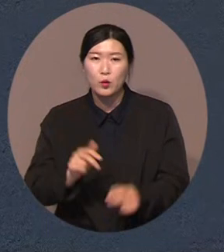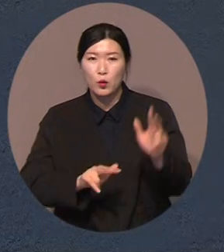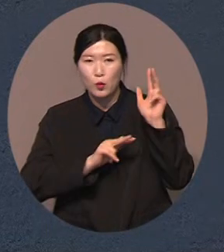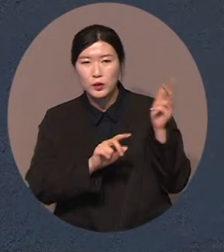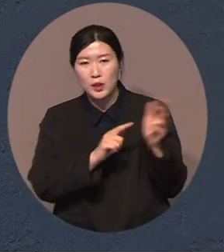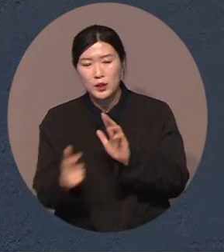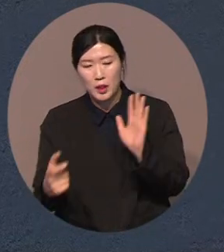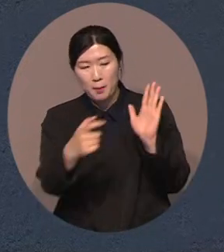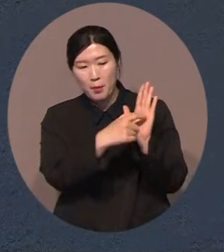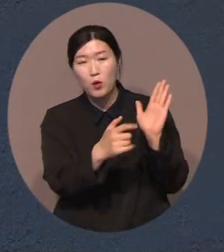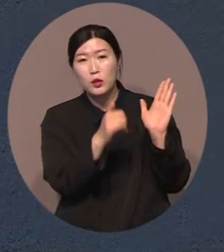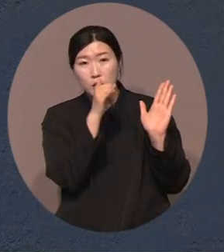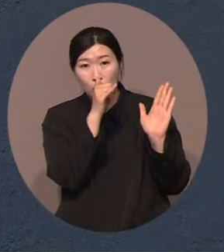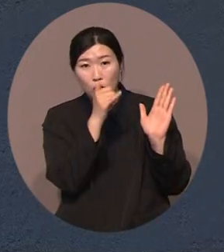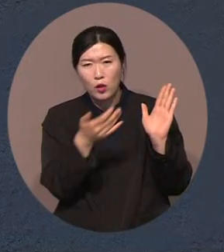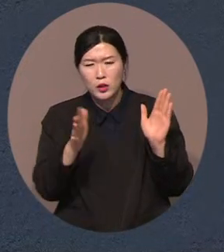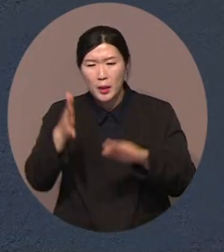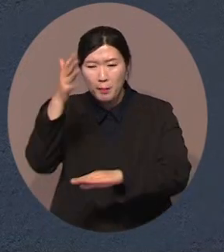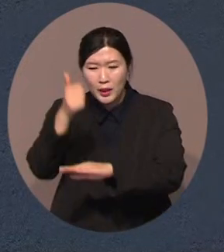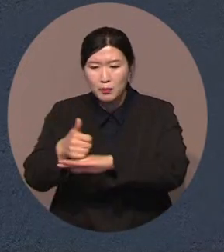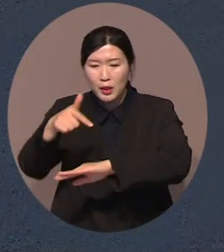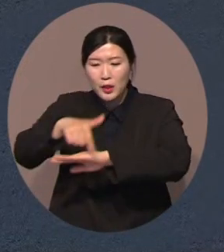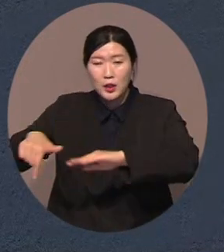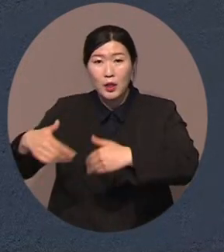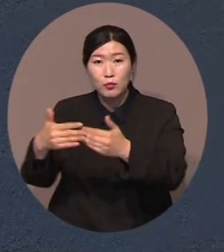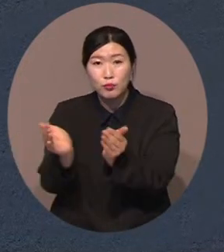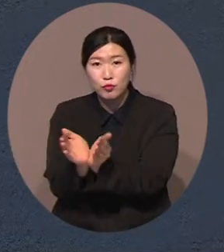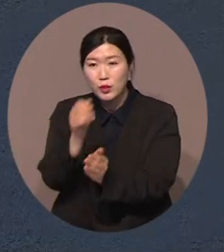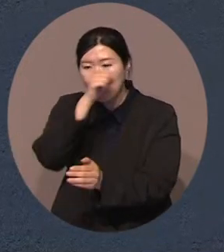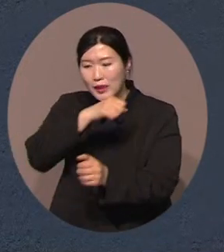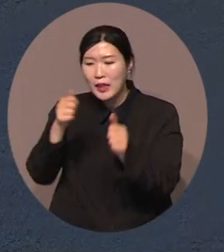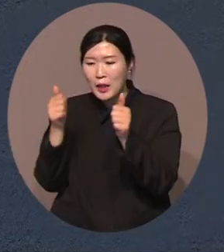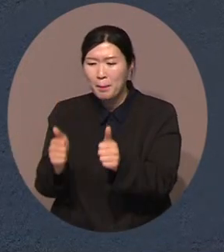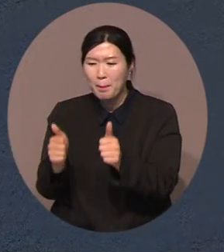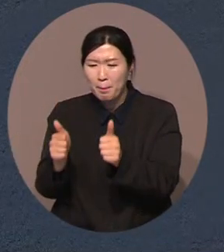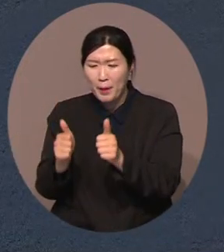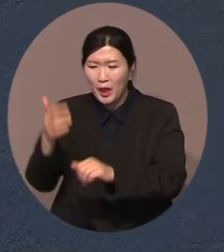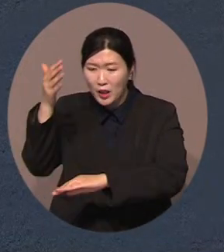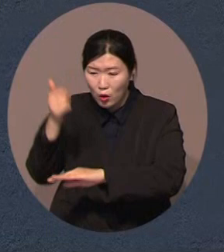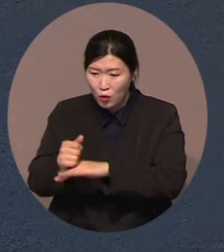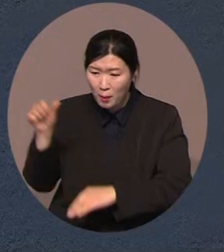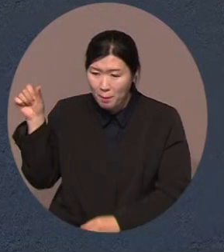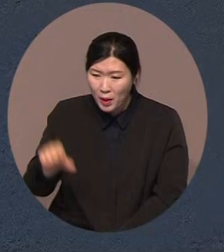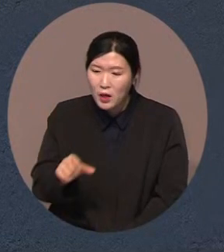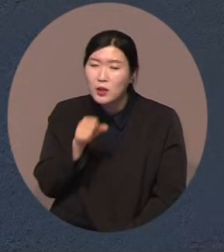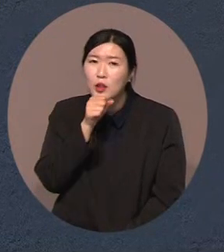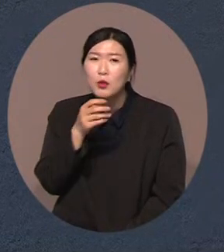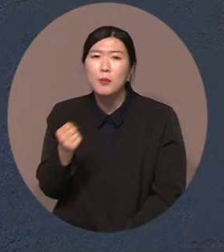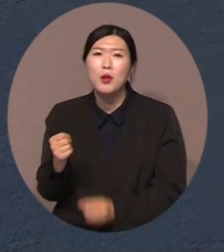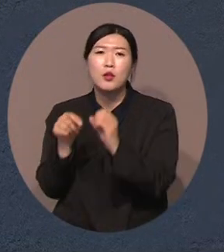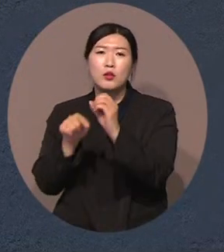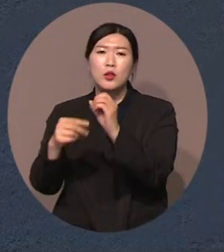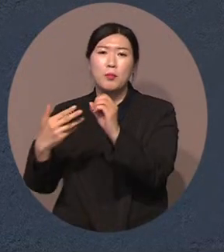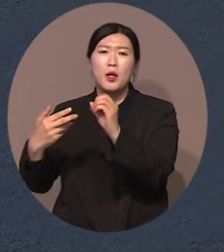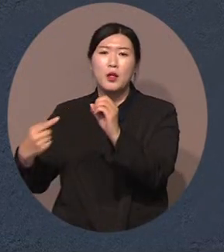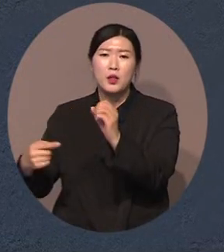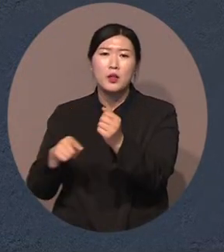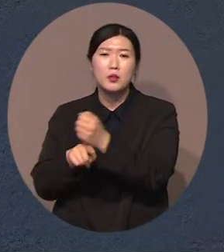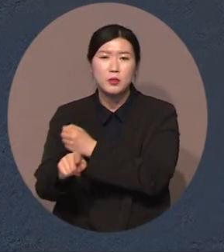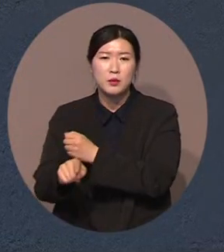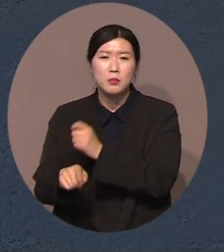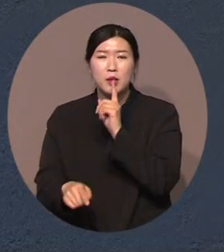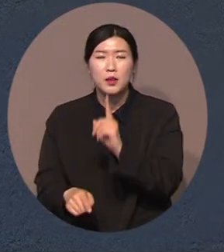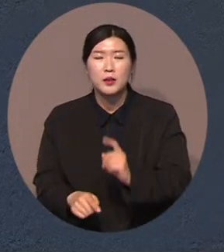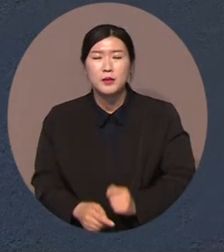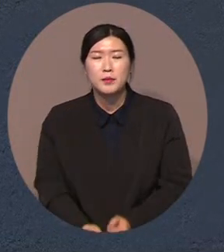국정과제에도 반영됐는데 최종 관문인 기획재정부 예비타당성 조사에서 비용 대비 편익은 0.81, 종합평가는 타당성의